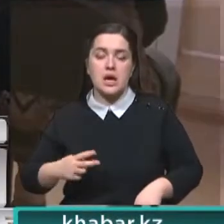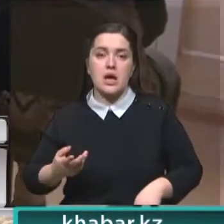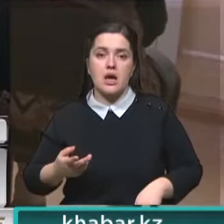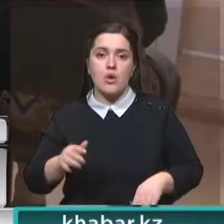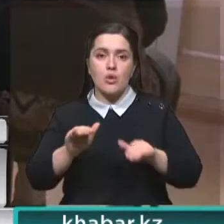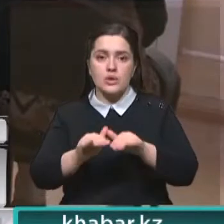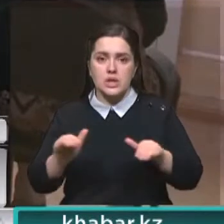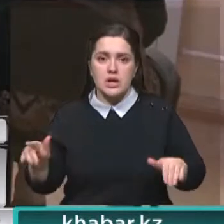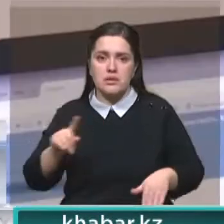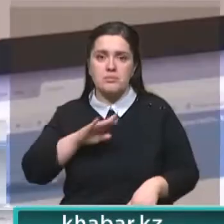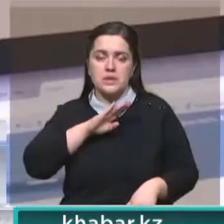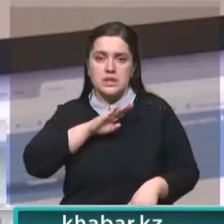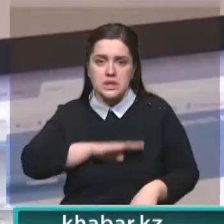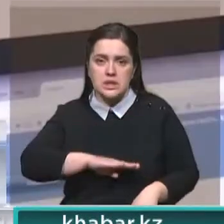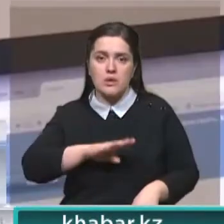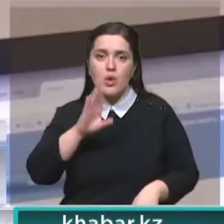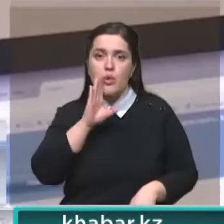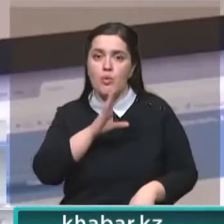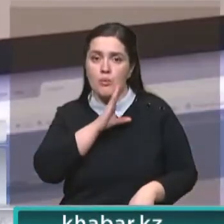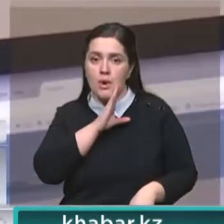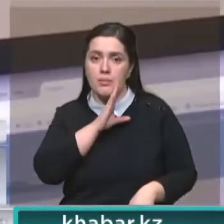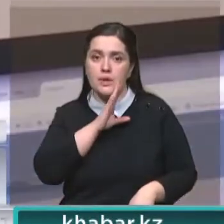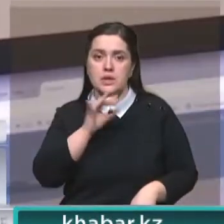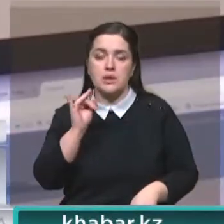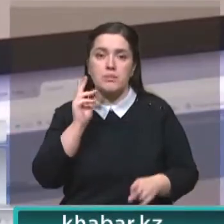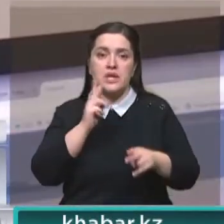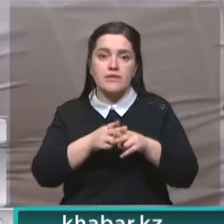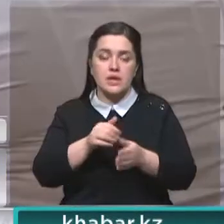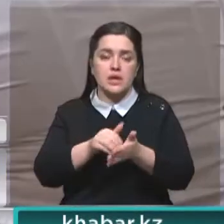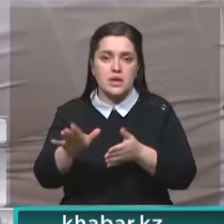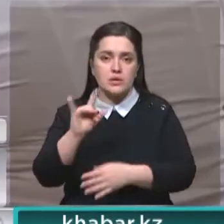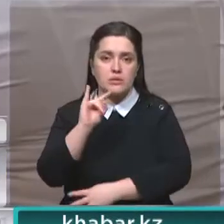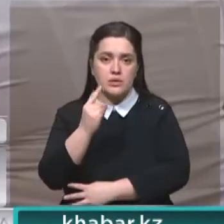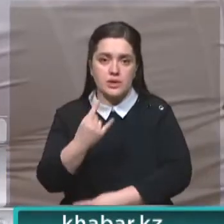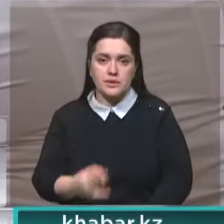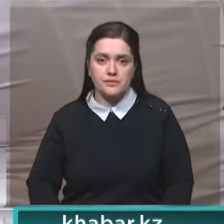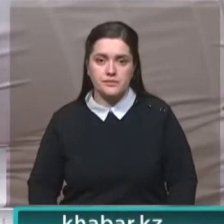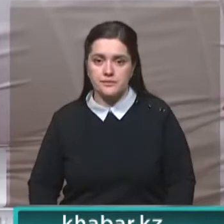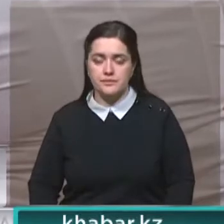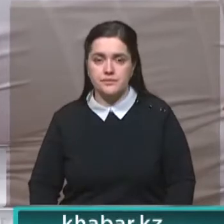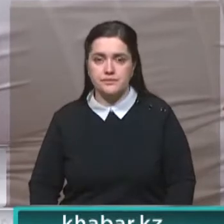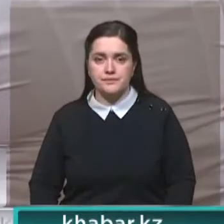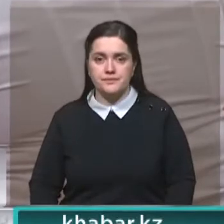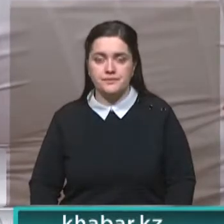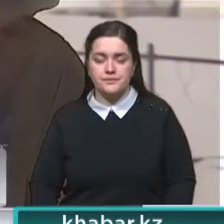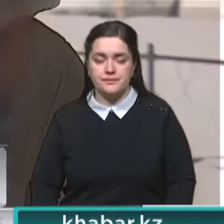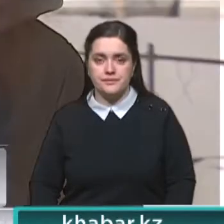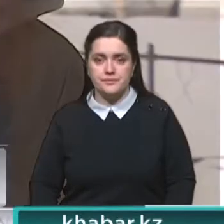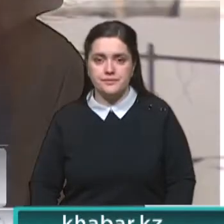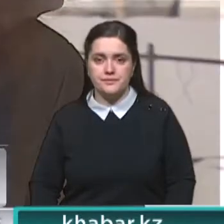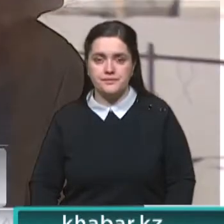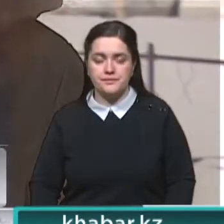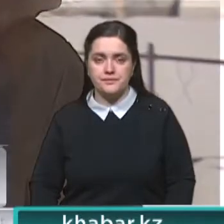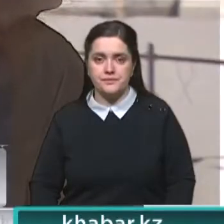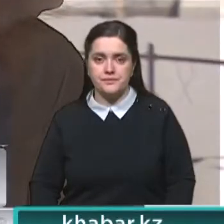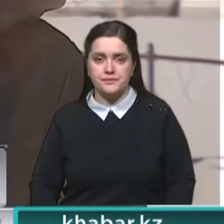и развития у детей признаки депрессии у мамы даже предотвратить отказ от ребенка в казахстане